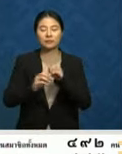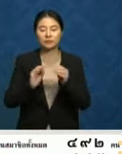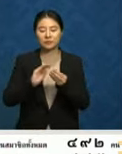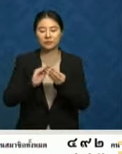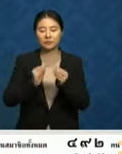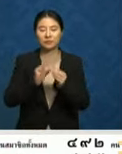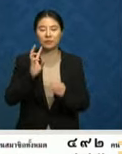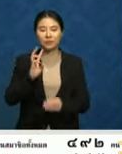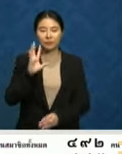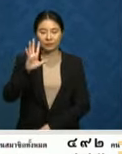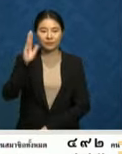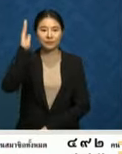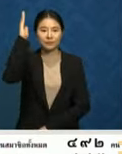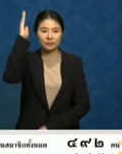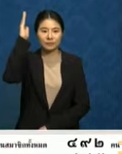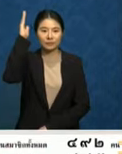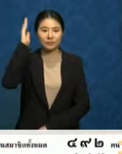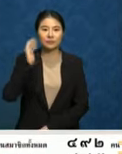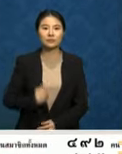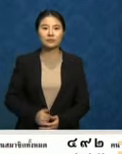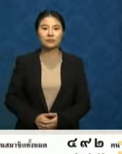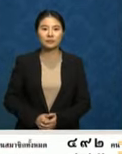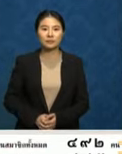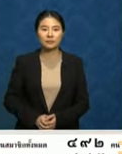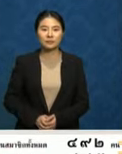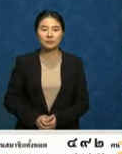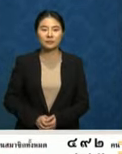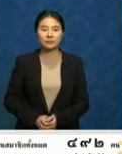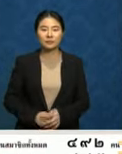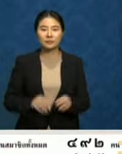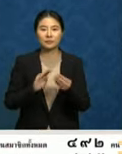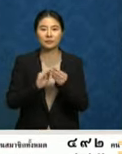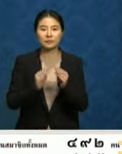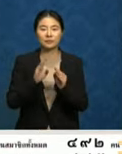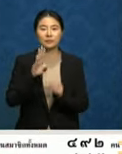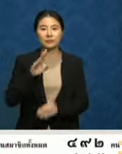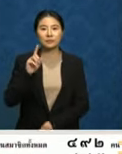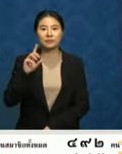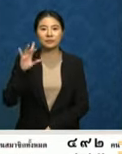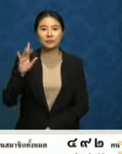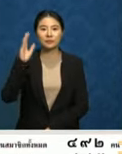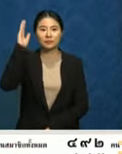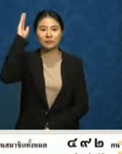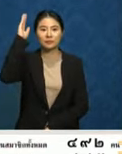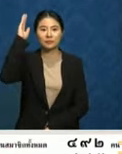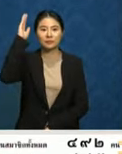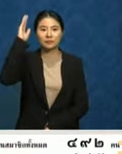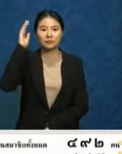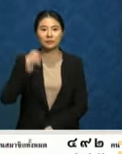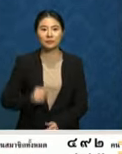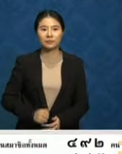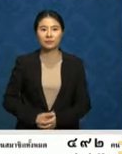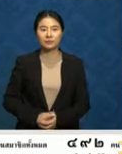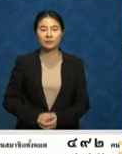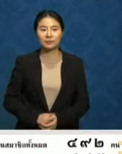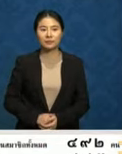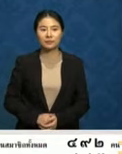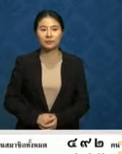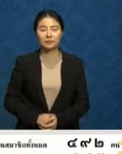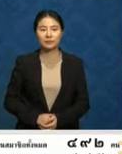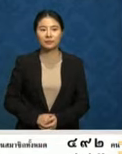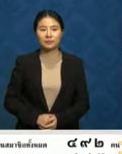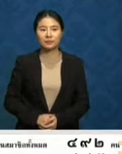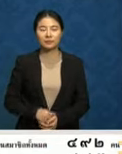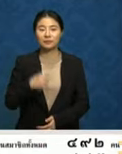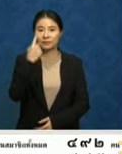ครับครับ 65ครับท่านประธานครับ 418แสดงตนครับครับ